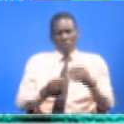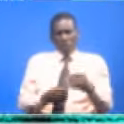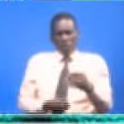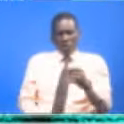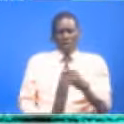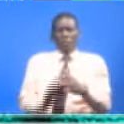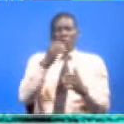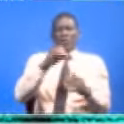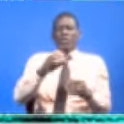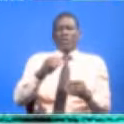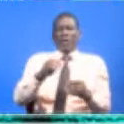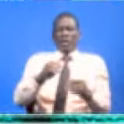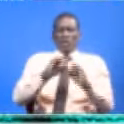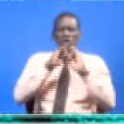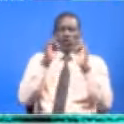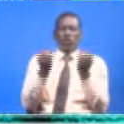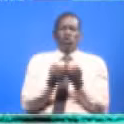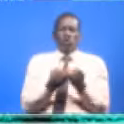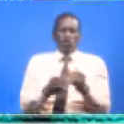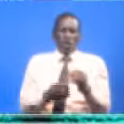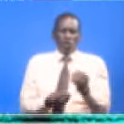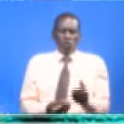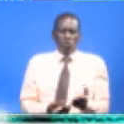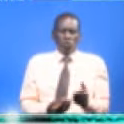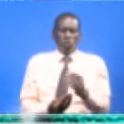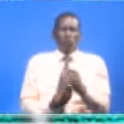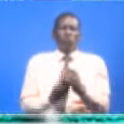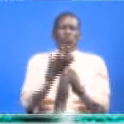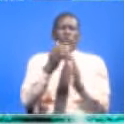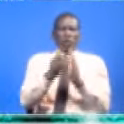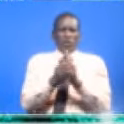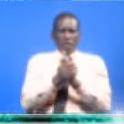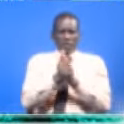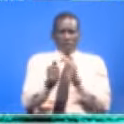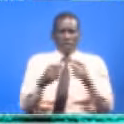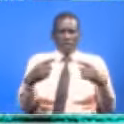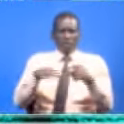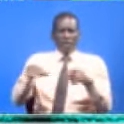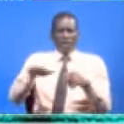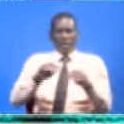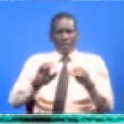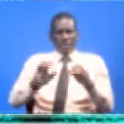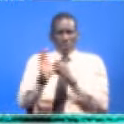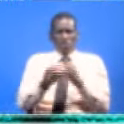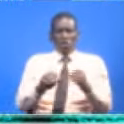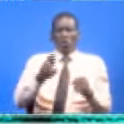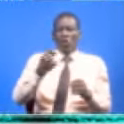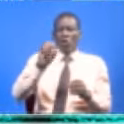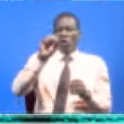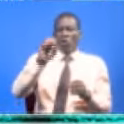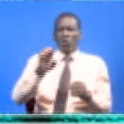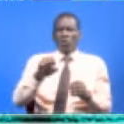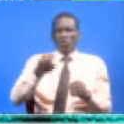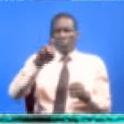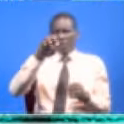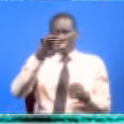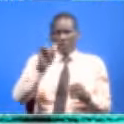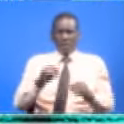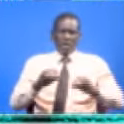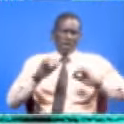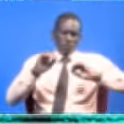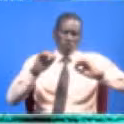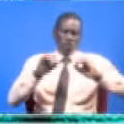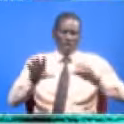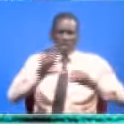vya kukuza talanta katika maeneo mbalimbali ya jamhuri. Rosemary ni mmoja kati ya makocha ambao wamekuza bingwa wa michezo wa bara